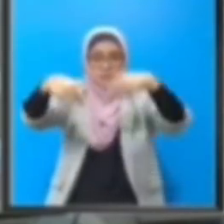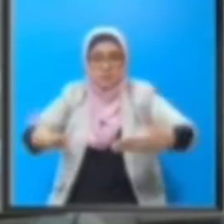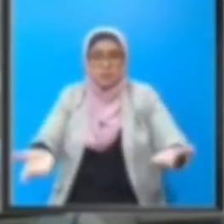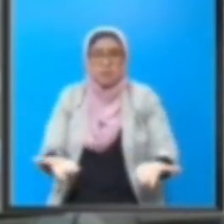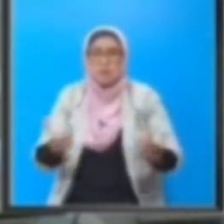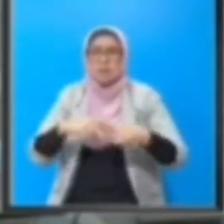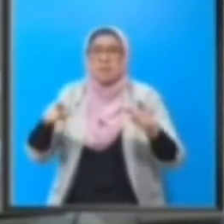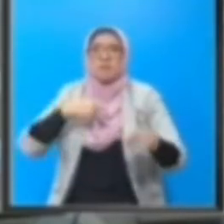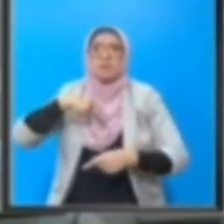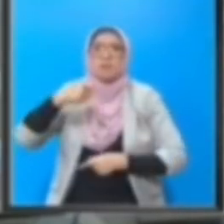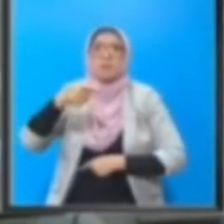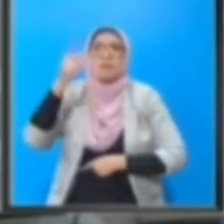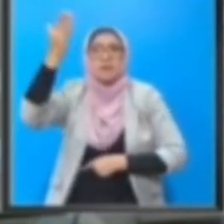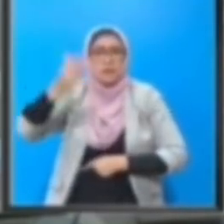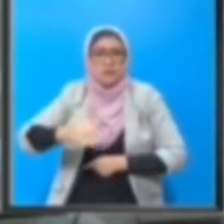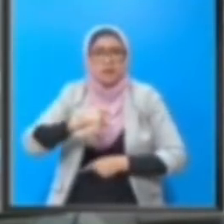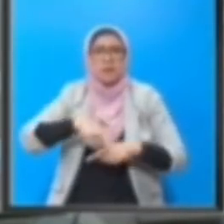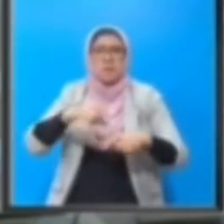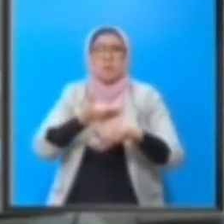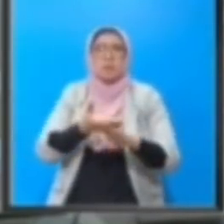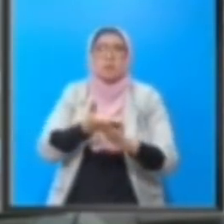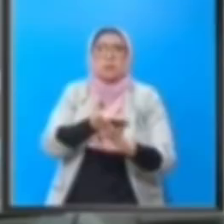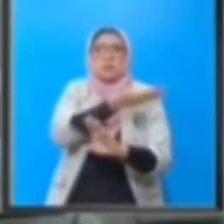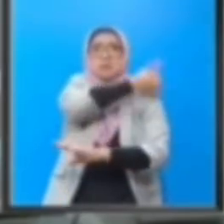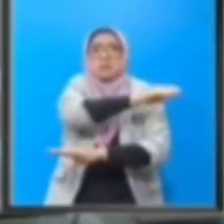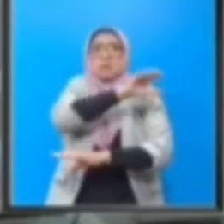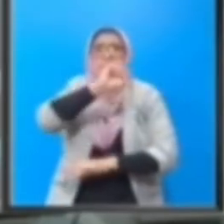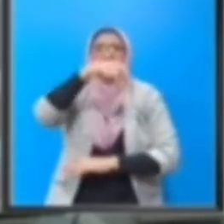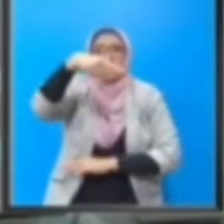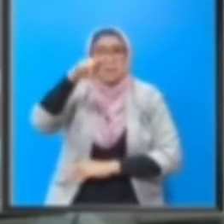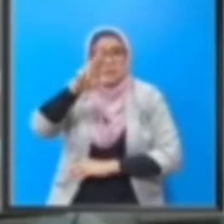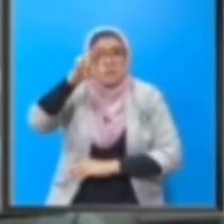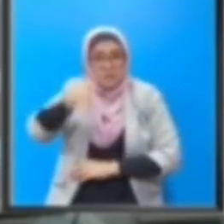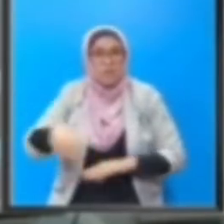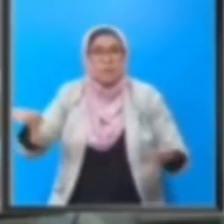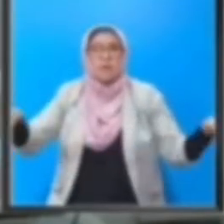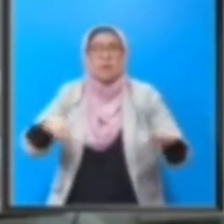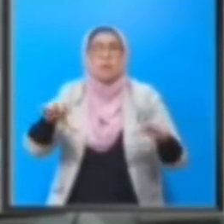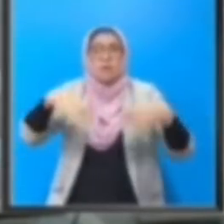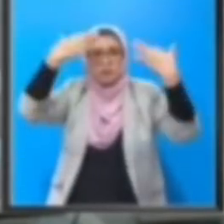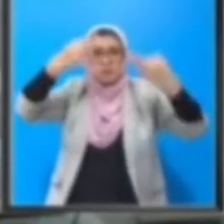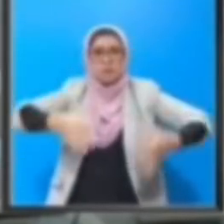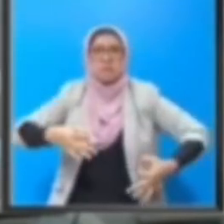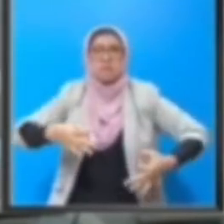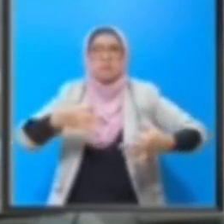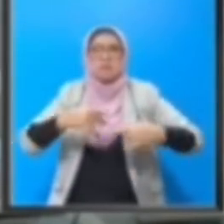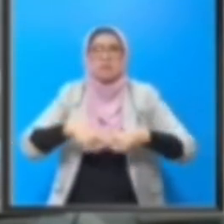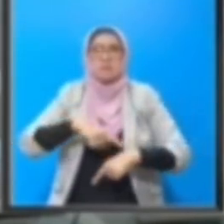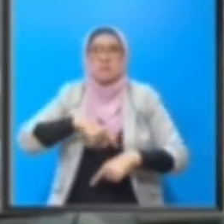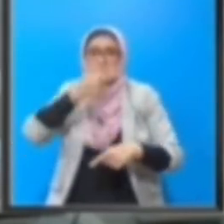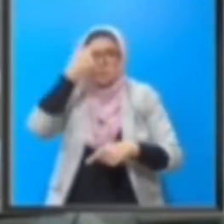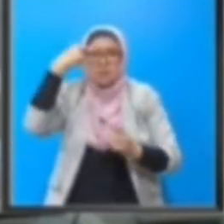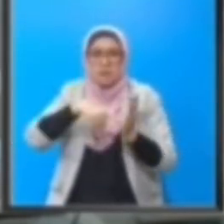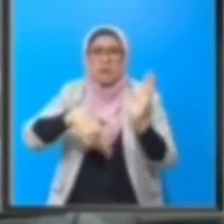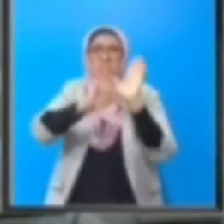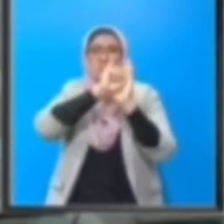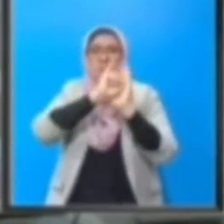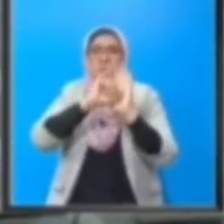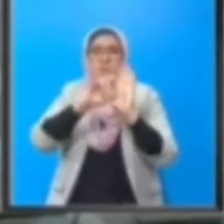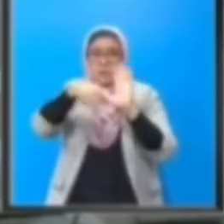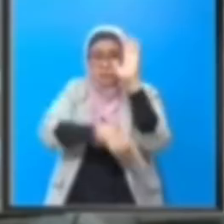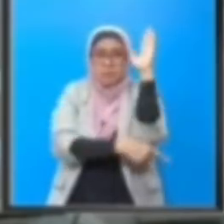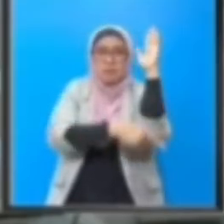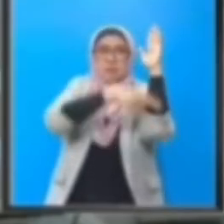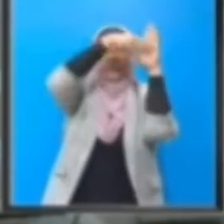adalah bekas SPR. Dia kena buat ruling. Kerana ini adalah integrity of the parliament. Ya, kita kena